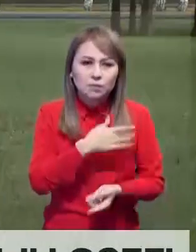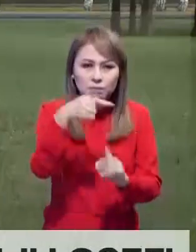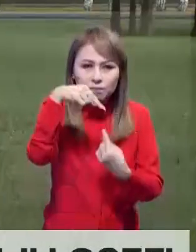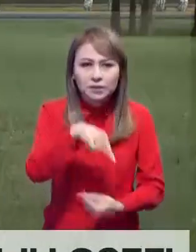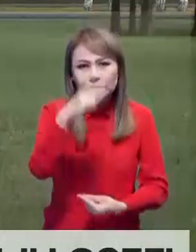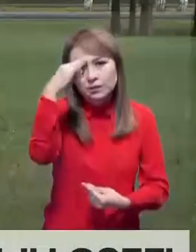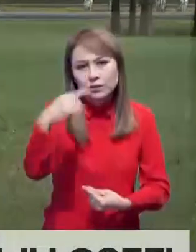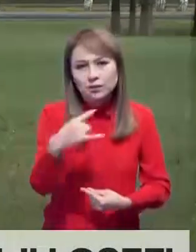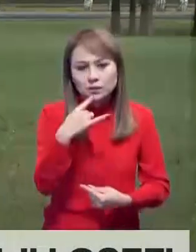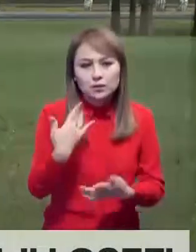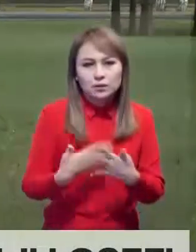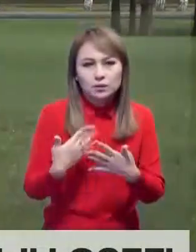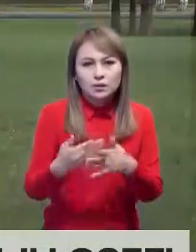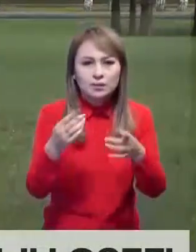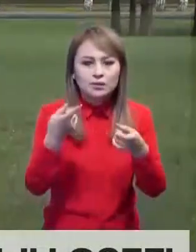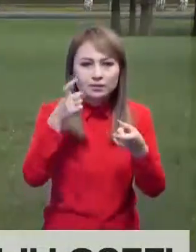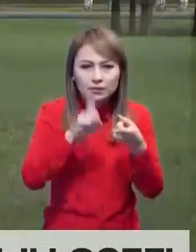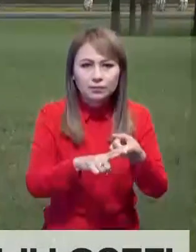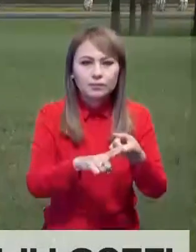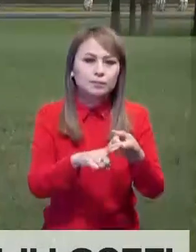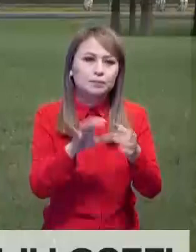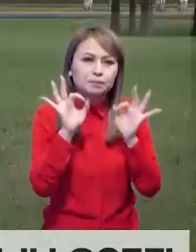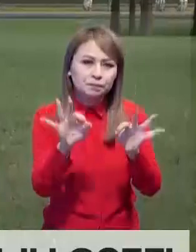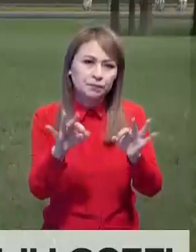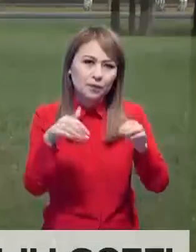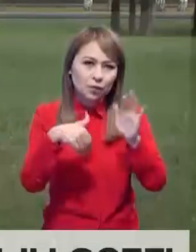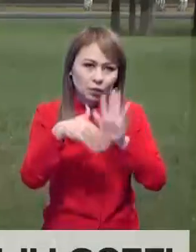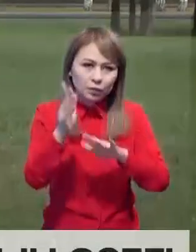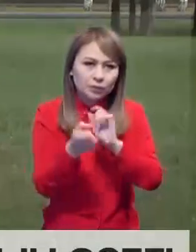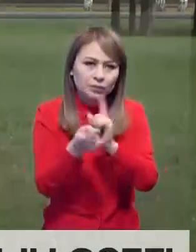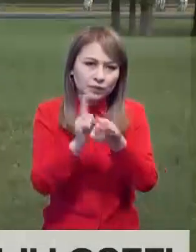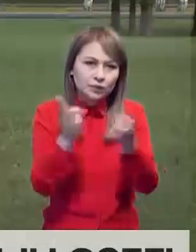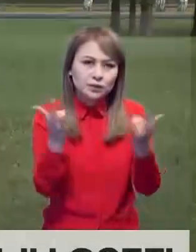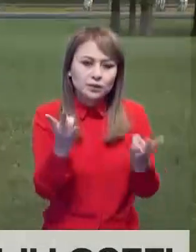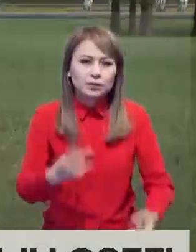дәстүрімізге, біздің заңдарымызға сай келетін бір жолын тауып, бір өзгерістер енгізу керек деп ойлаймын.